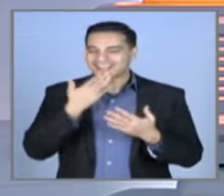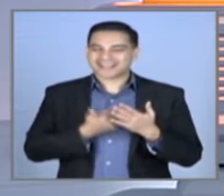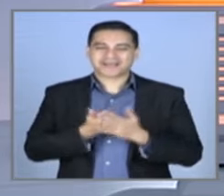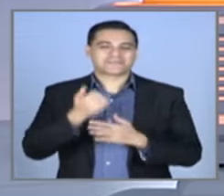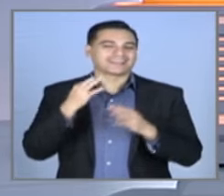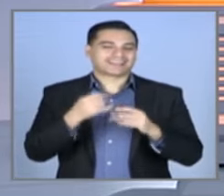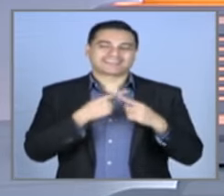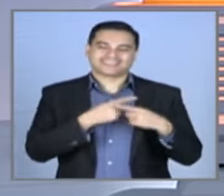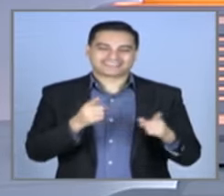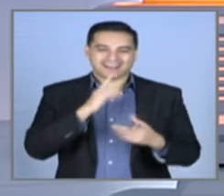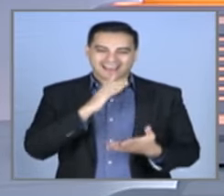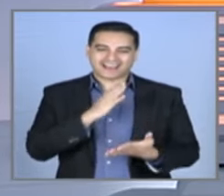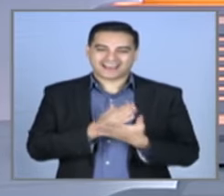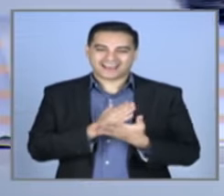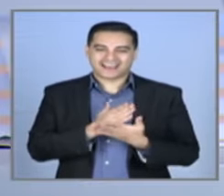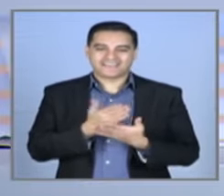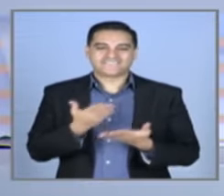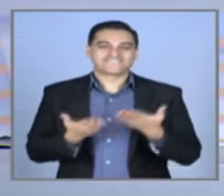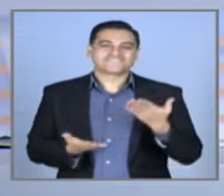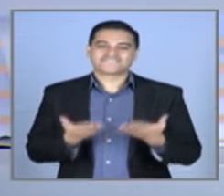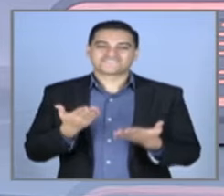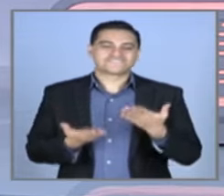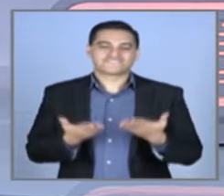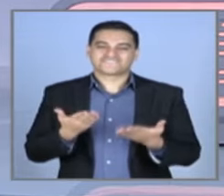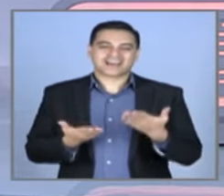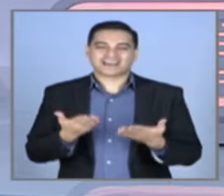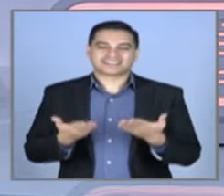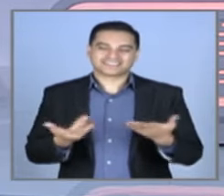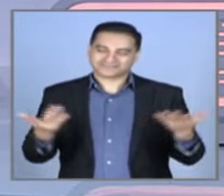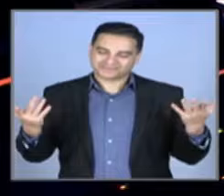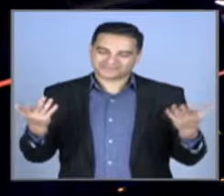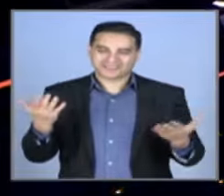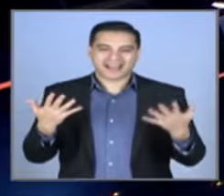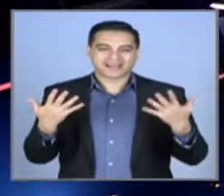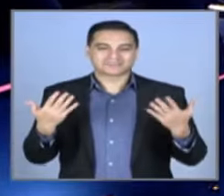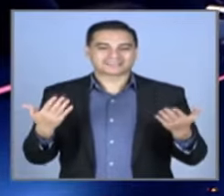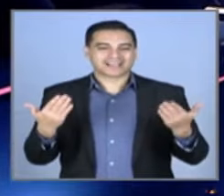جميلة جدا، النتيجة فرق 5 نقاط، نهائي مبكر.